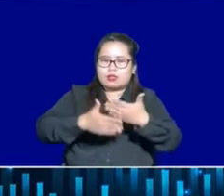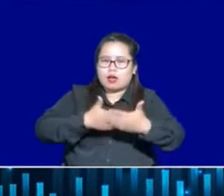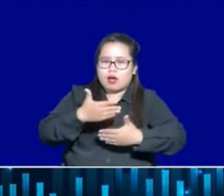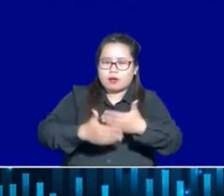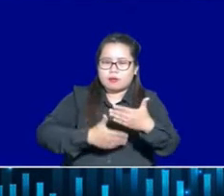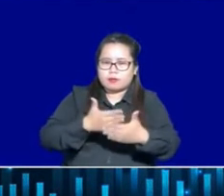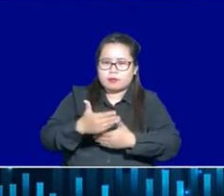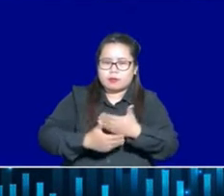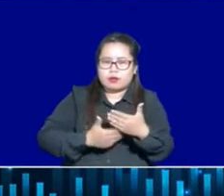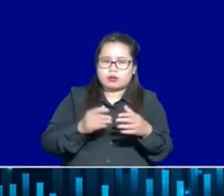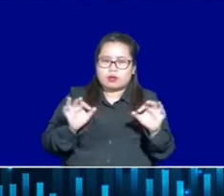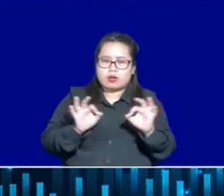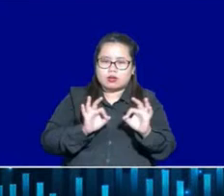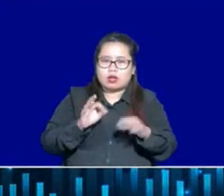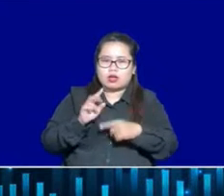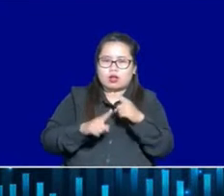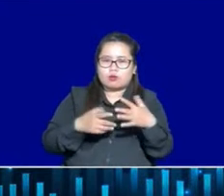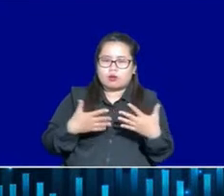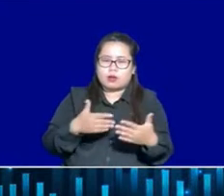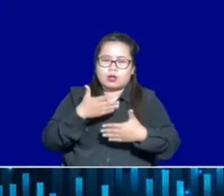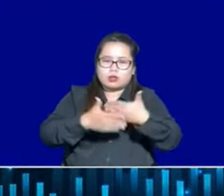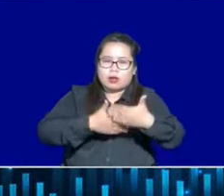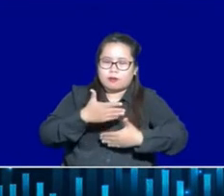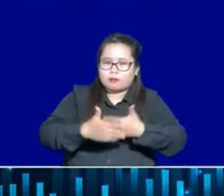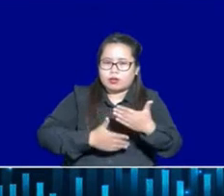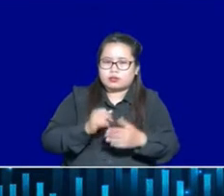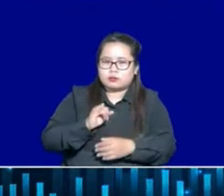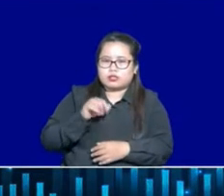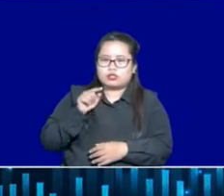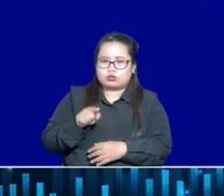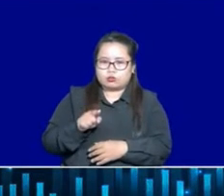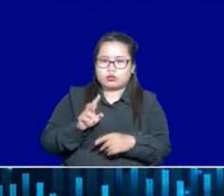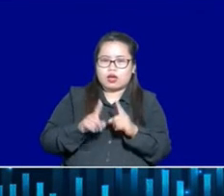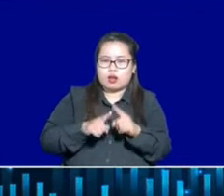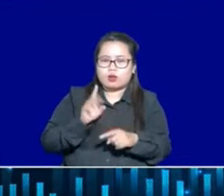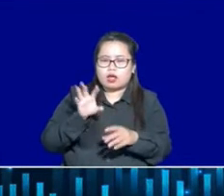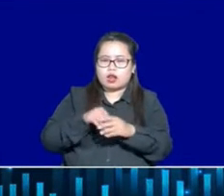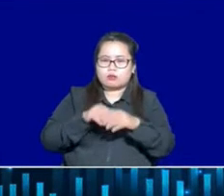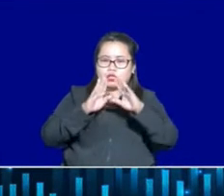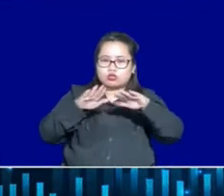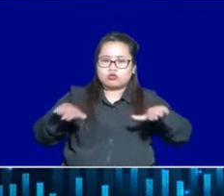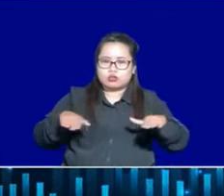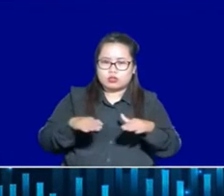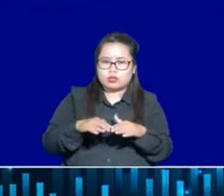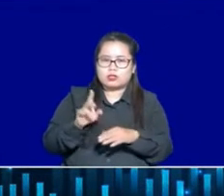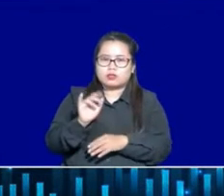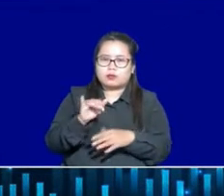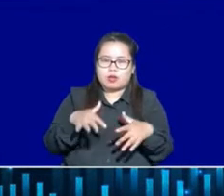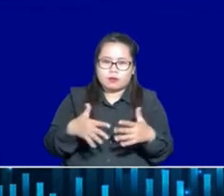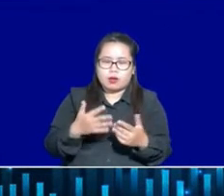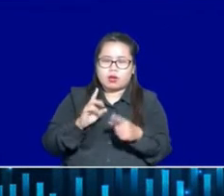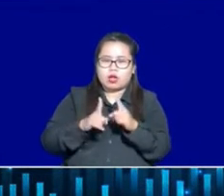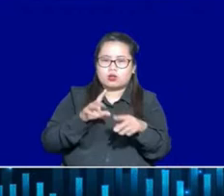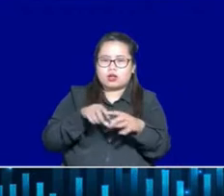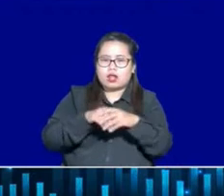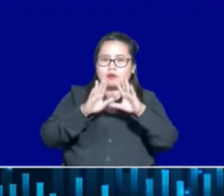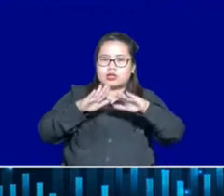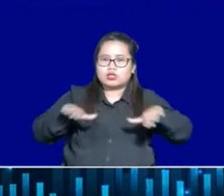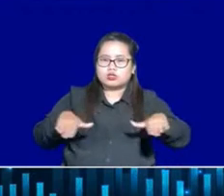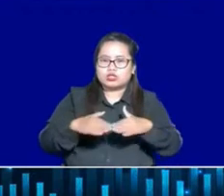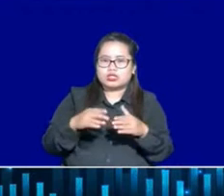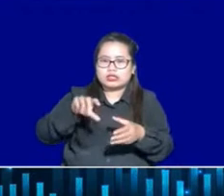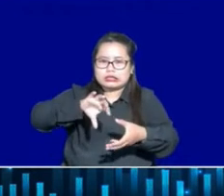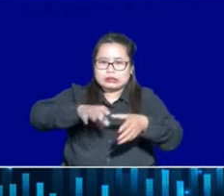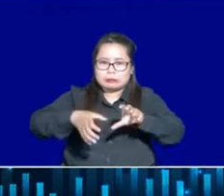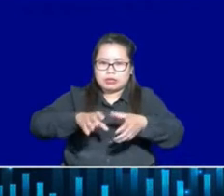tahapan-tahapan yang ujuk-ujuk itu dalam sebuah industri. Demikian juga di industri kimia,